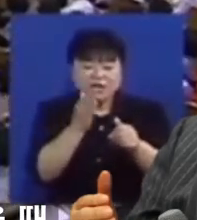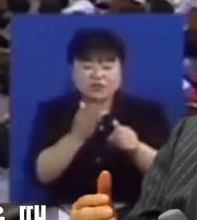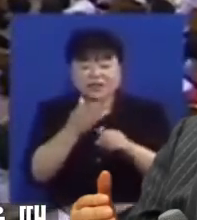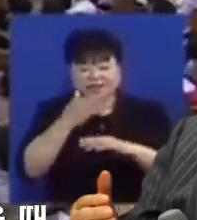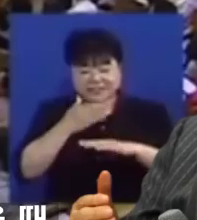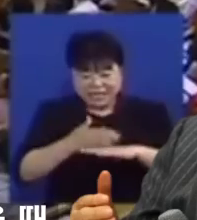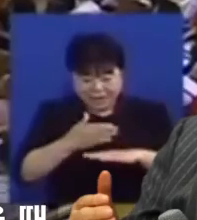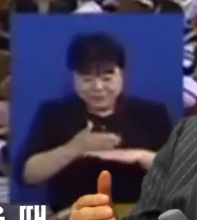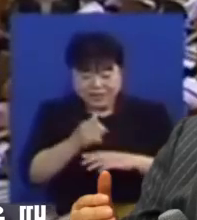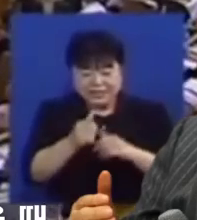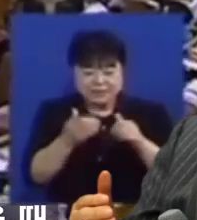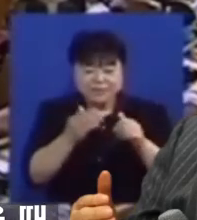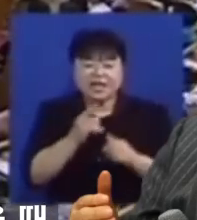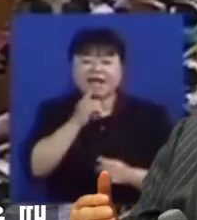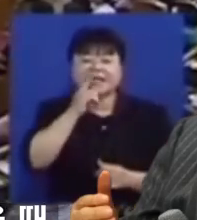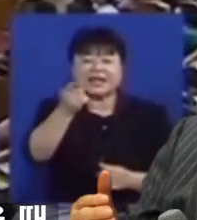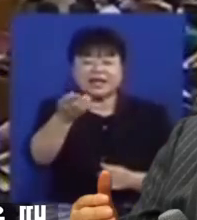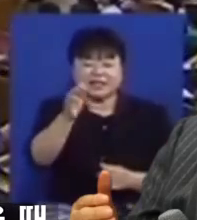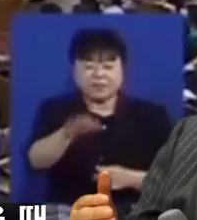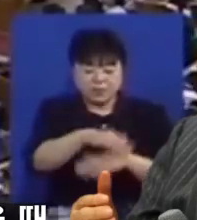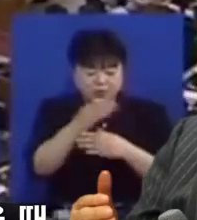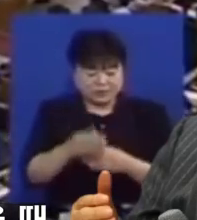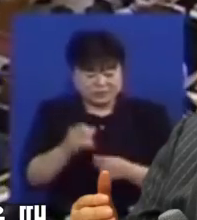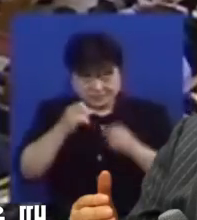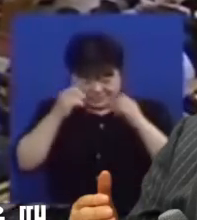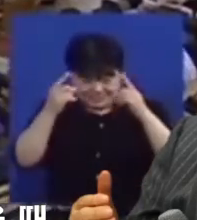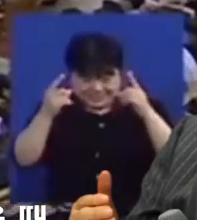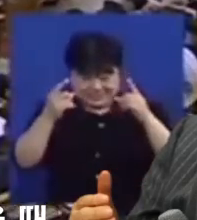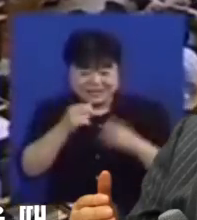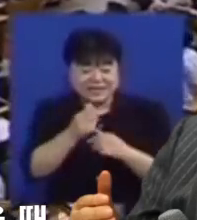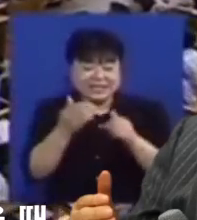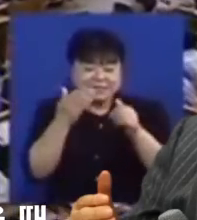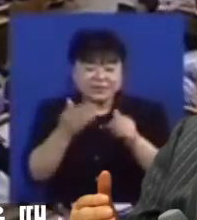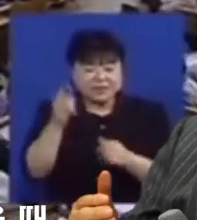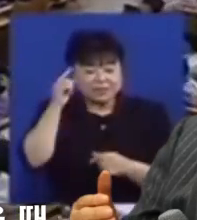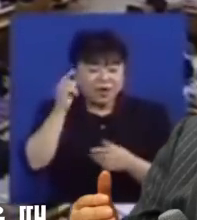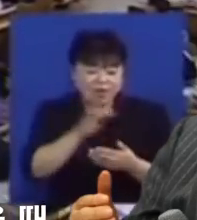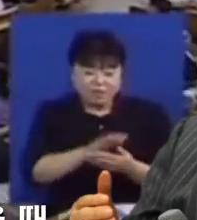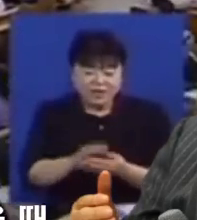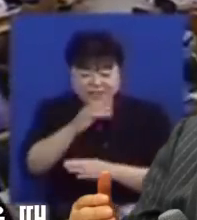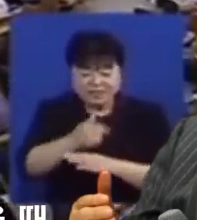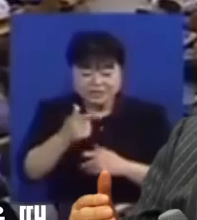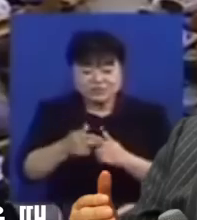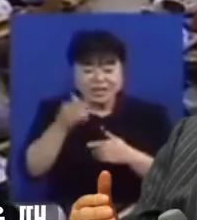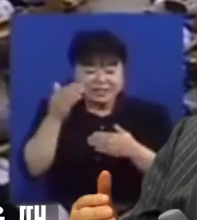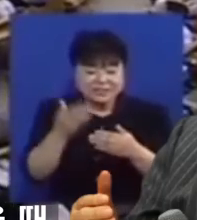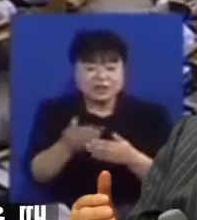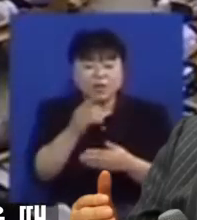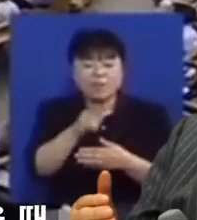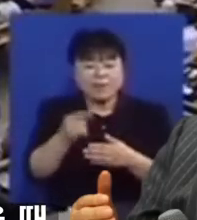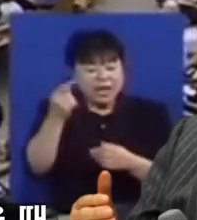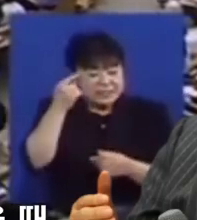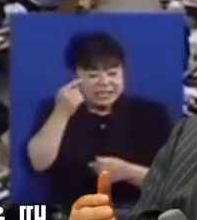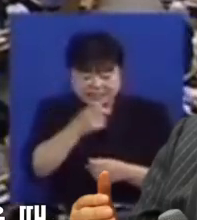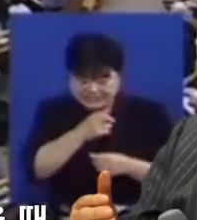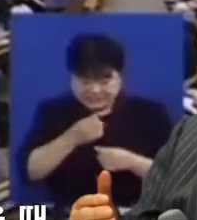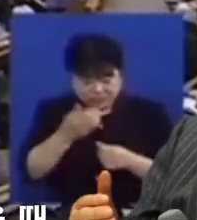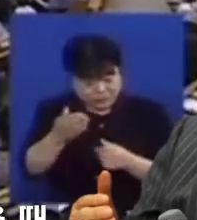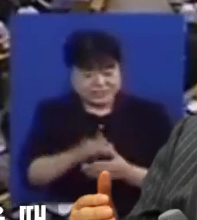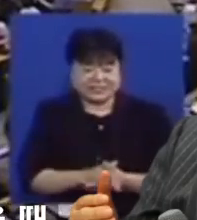것을 감사함으로 하나님께 아뢰라. 그러면 모든 지각에 뛰어난 하나님의 평강이 그리스도 예수 안에서 너희 마음과 생각을